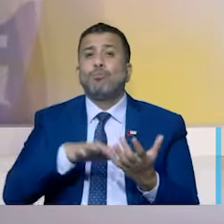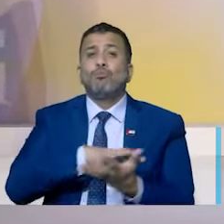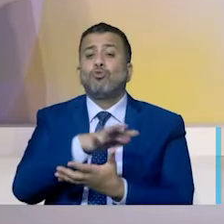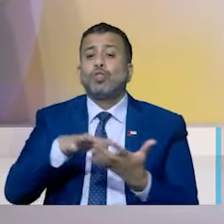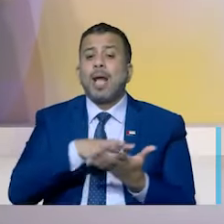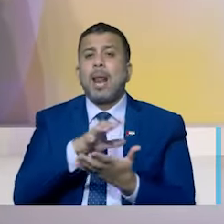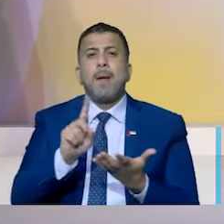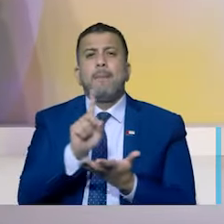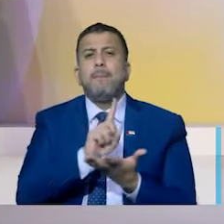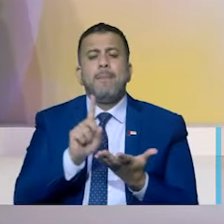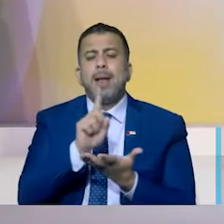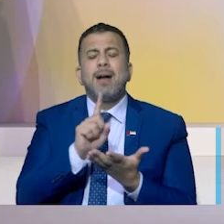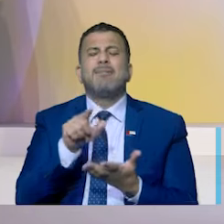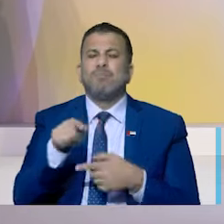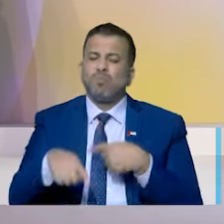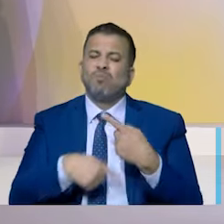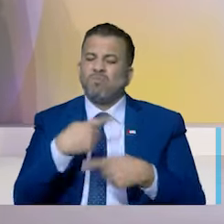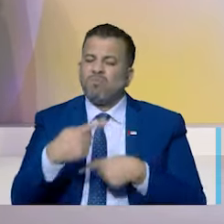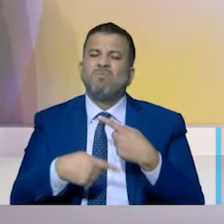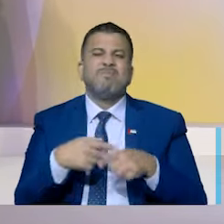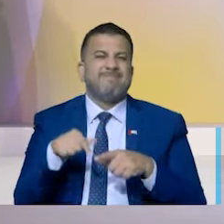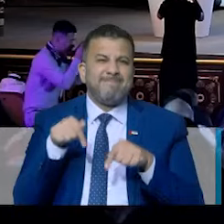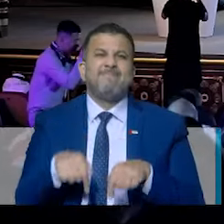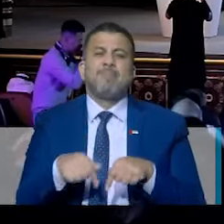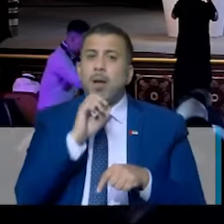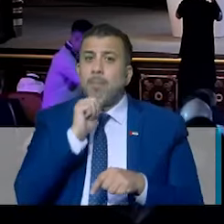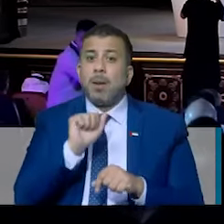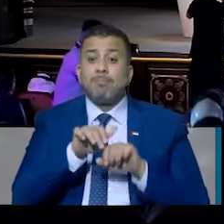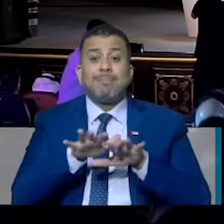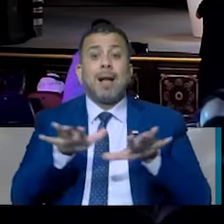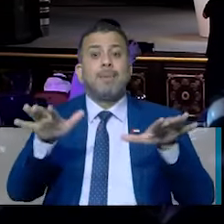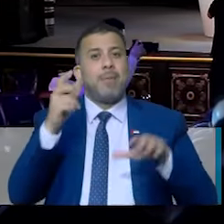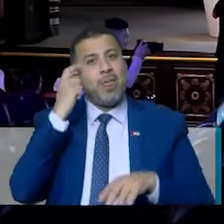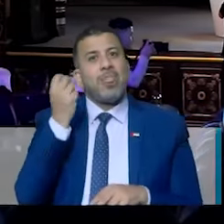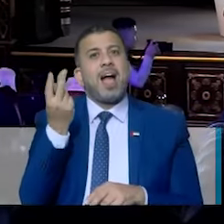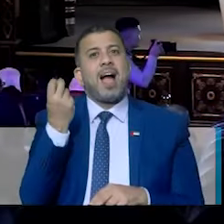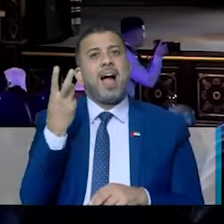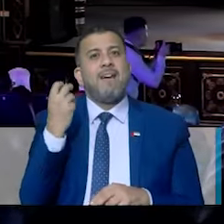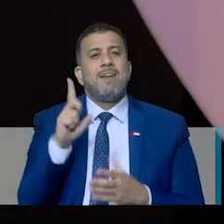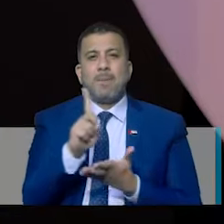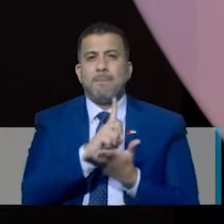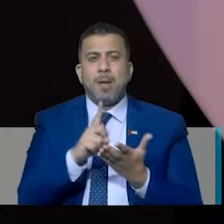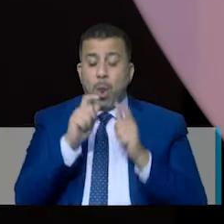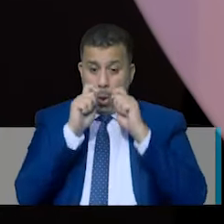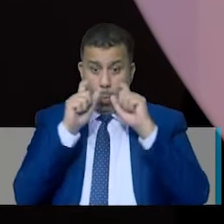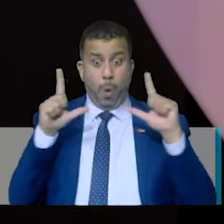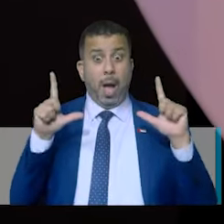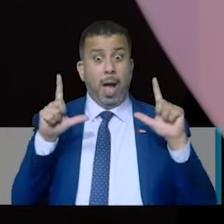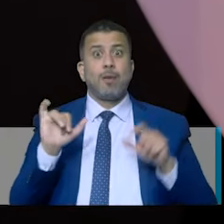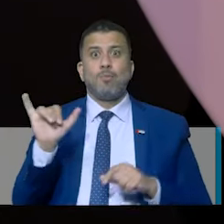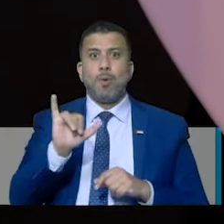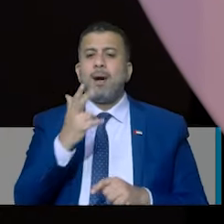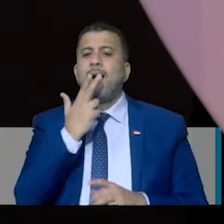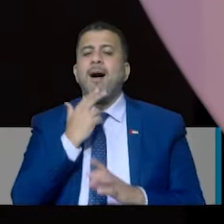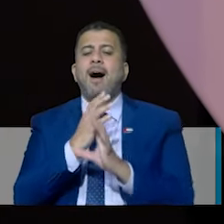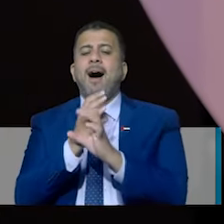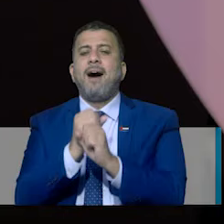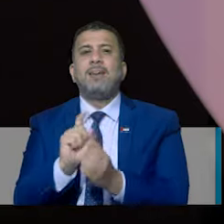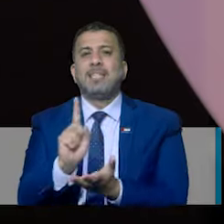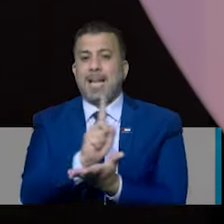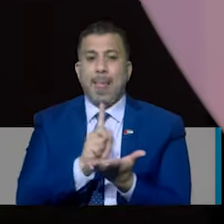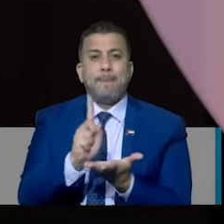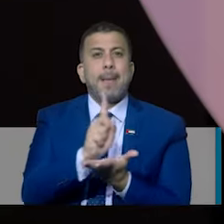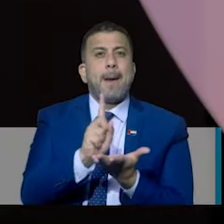البيئيه الملحه التي تسهم في تعميم الثقافه البيئيه وترسيخ الوعي باهميه المحافظه على